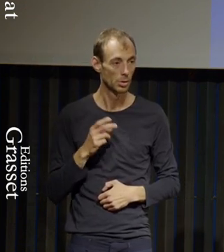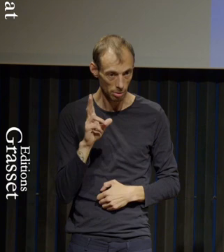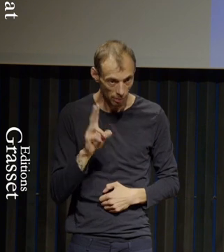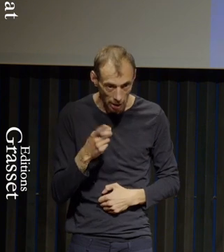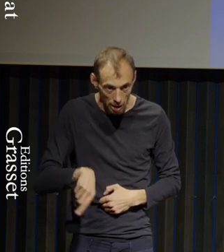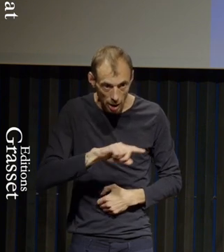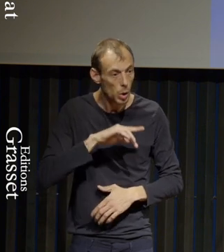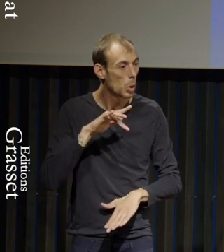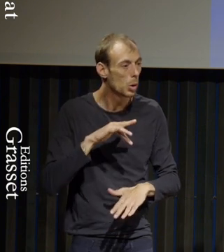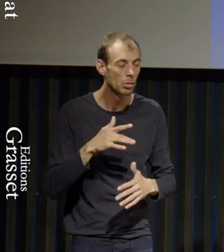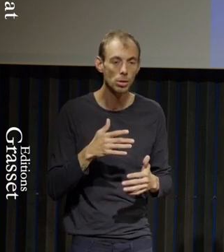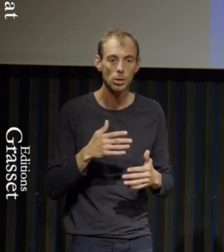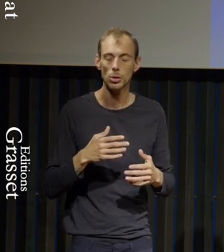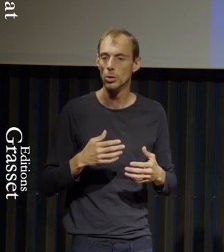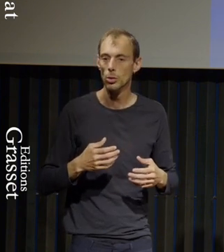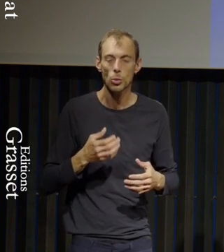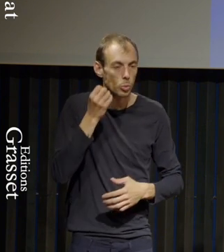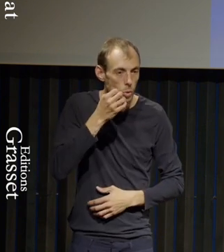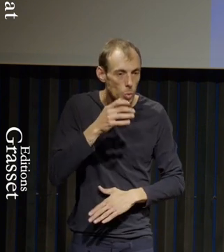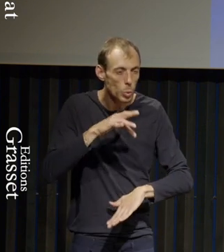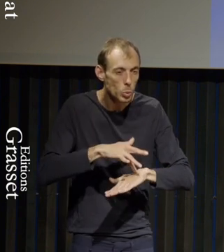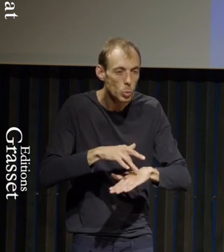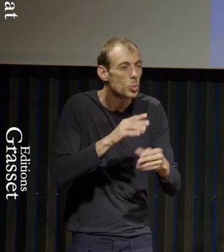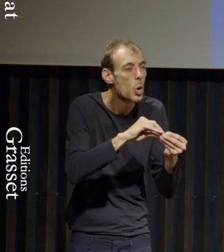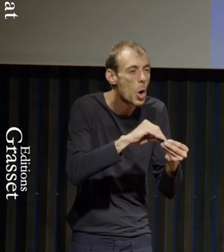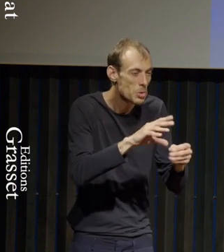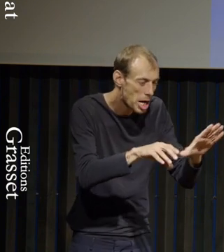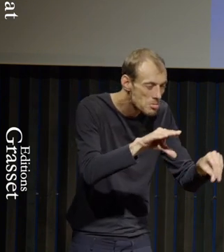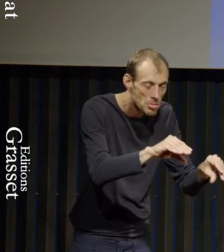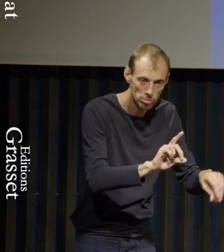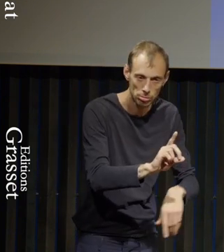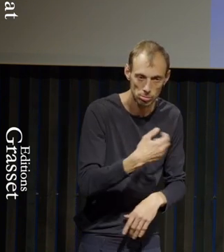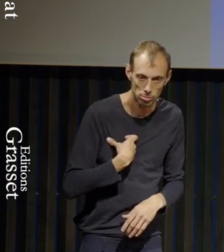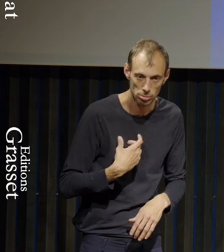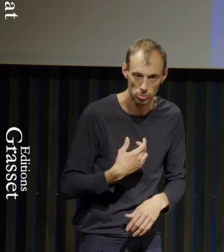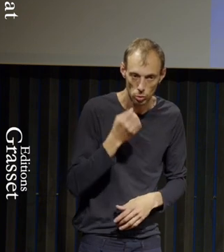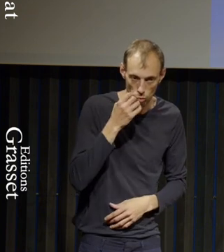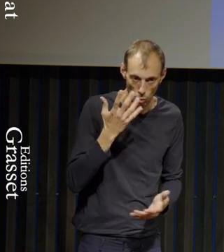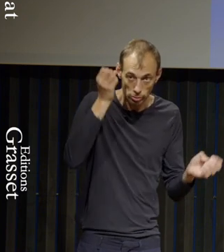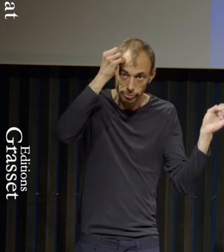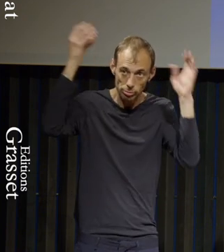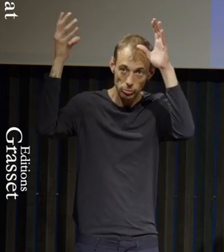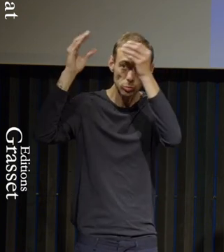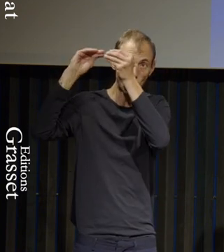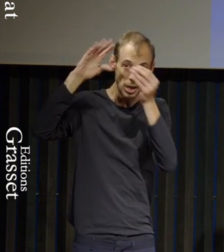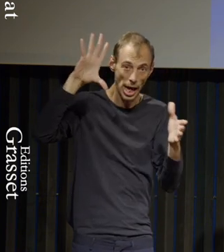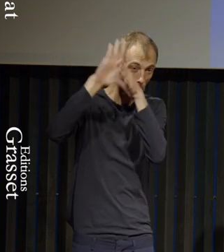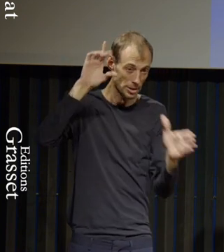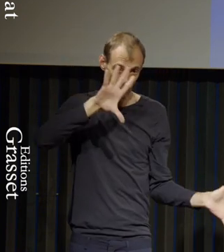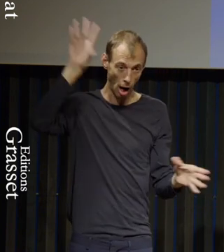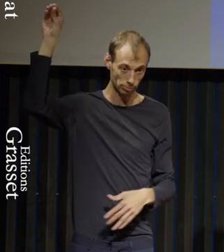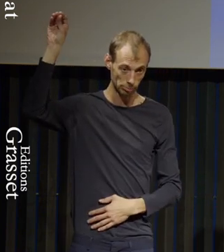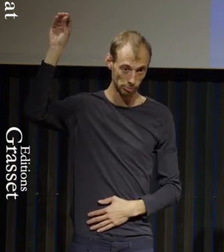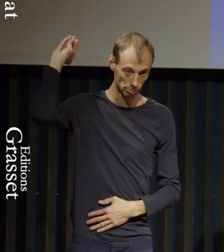objets réellement, ce sont les représentations que nous avons de ces objets. Et ça, c'est d'une richesse